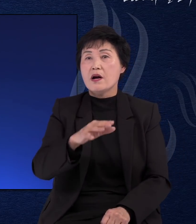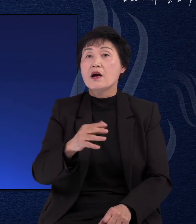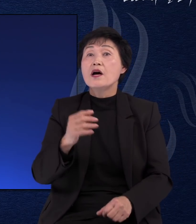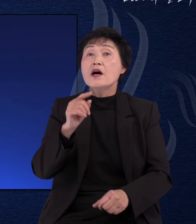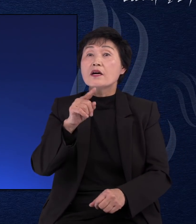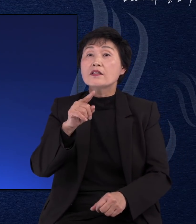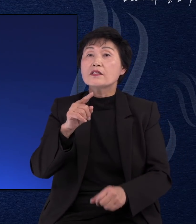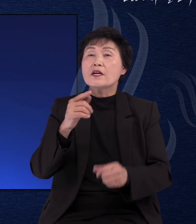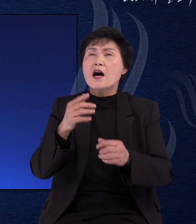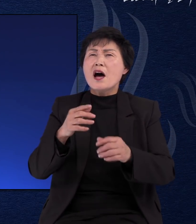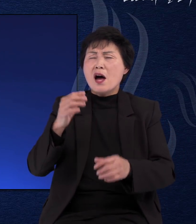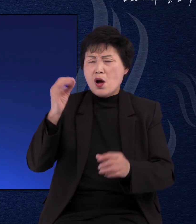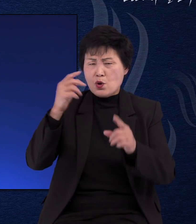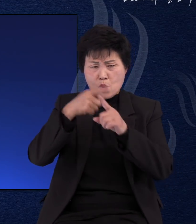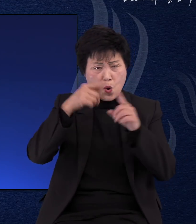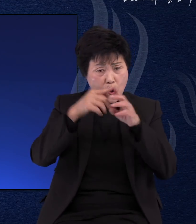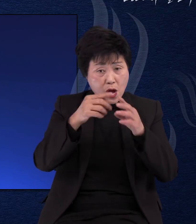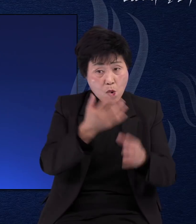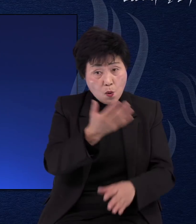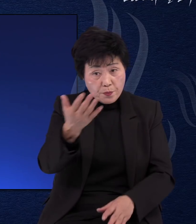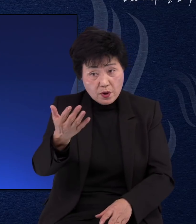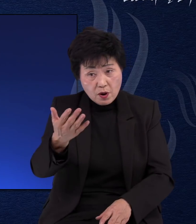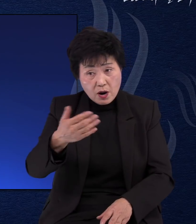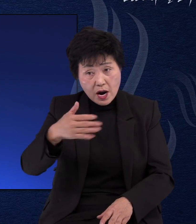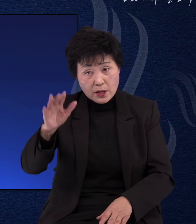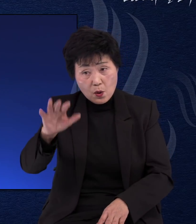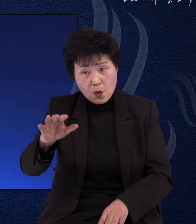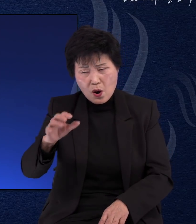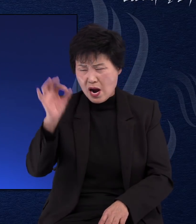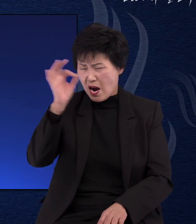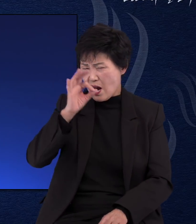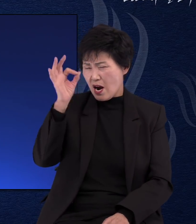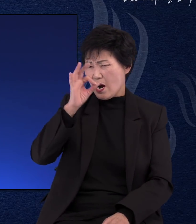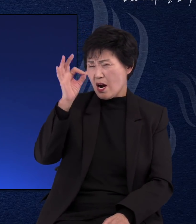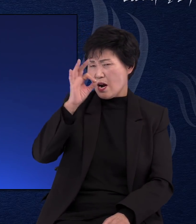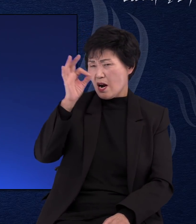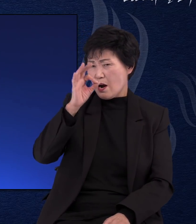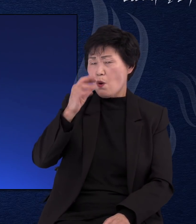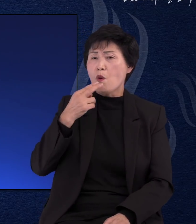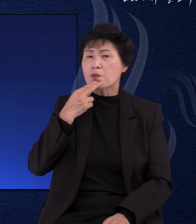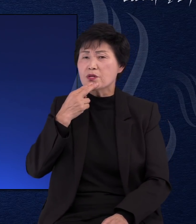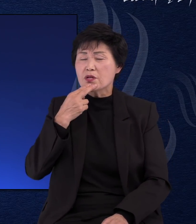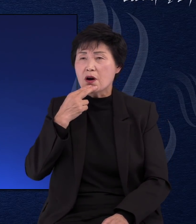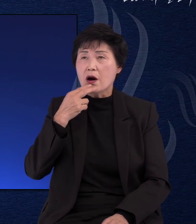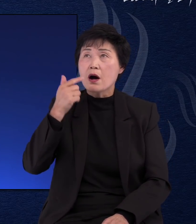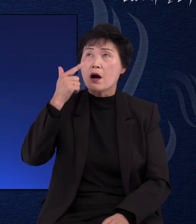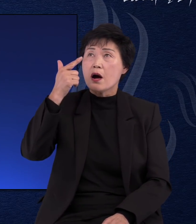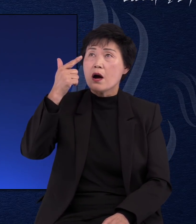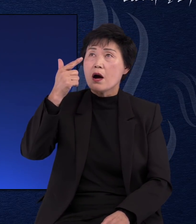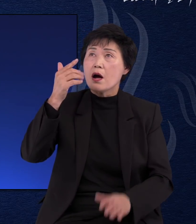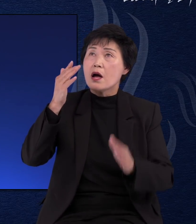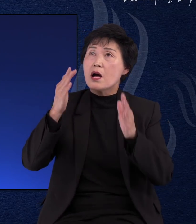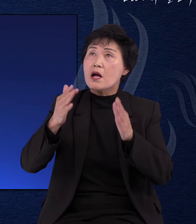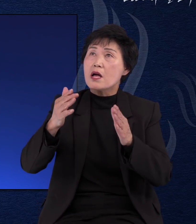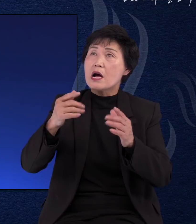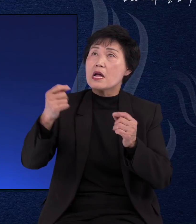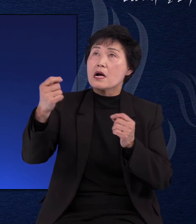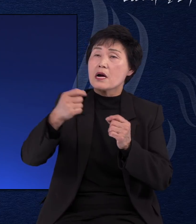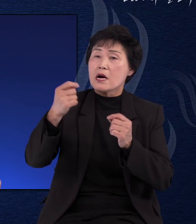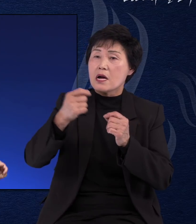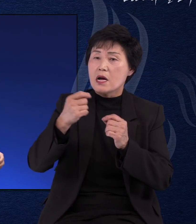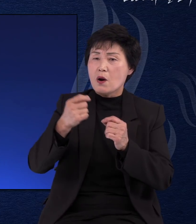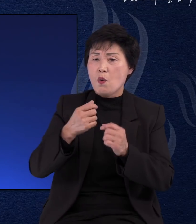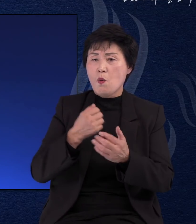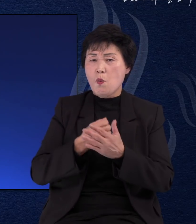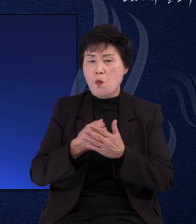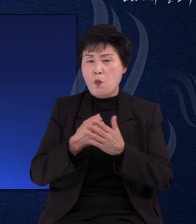개 건물을 찾아봤지만 아무도 문을 열어주는 데가 없어서 점점점 6개월이 다가오는데 마음이 무거웠는데 주일날